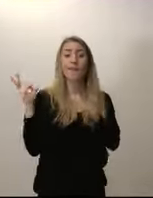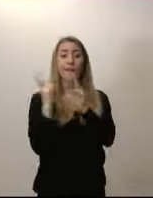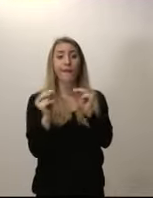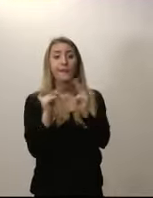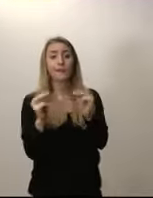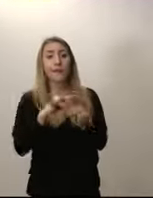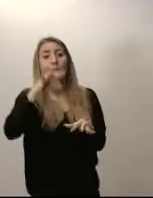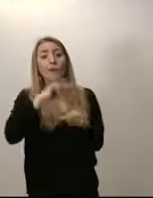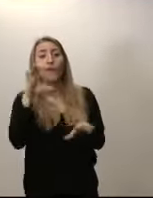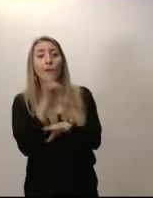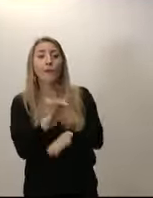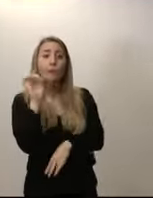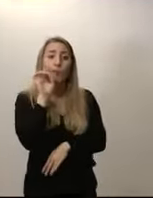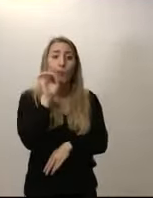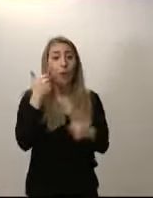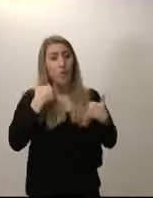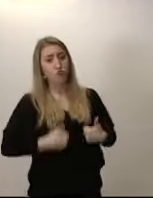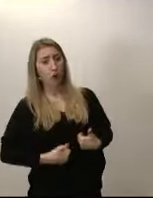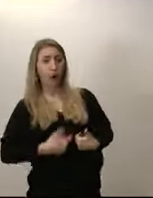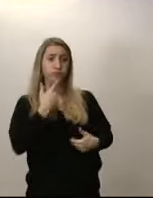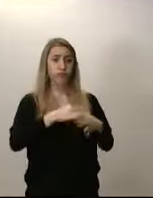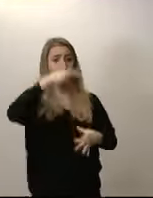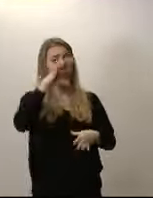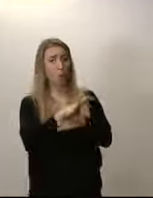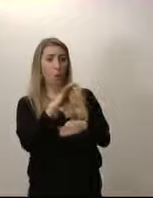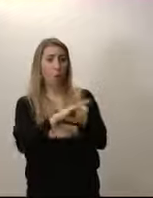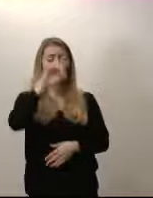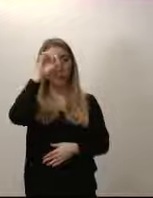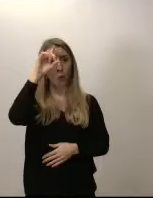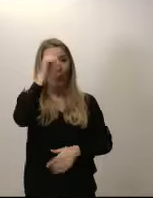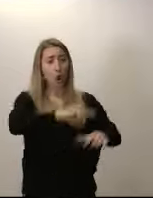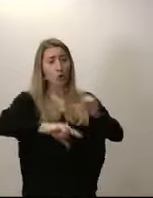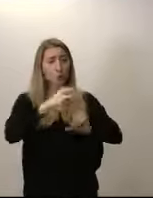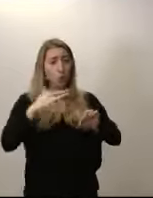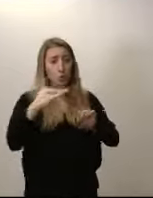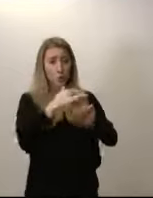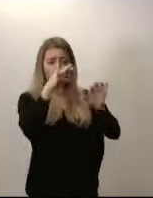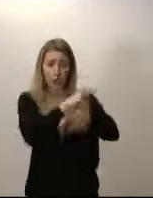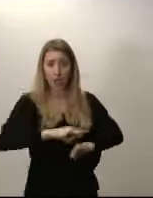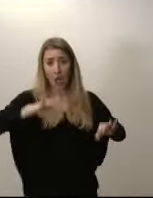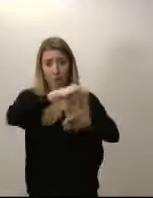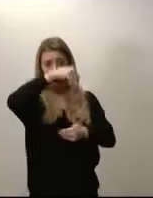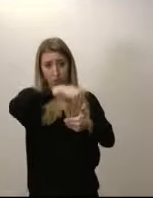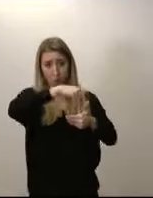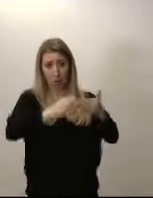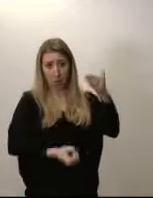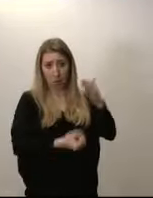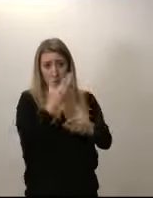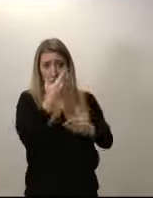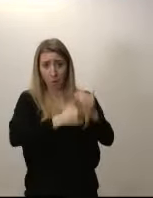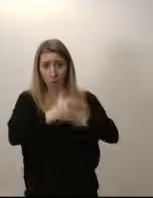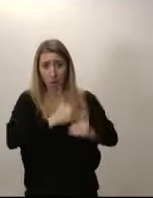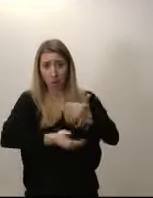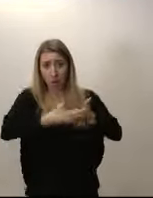vote, disant « je vote contre parce qu'il n'y a pas de logements sociaux à l'intérieur de ce nouveau plan